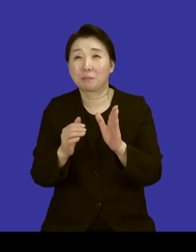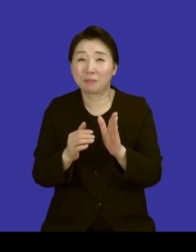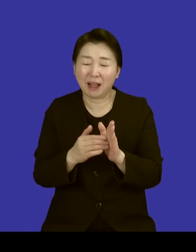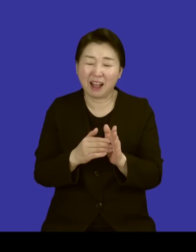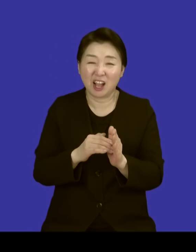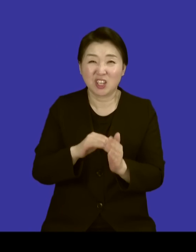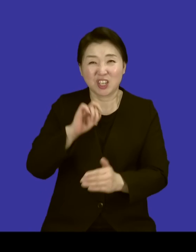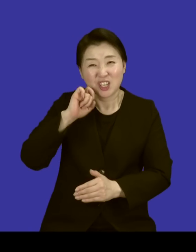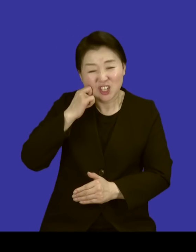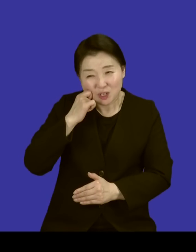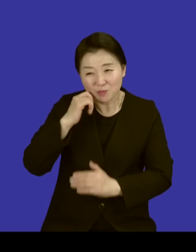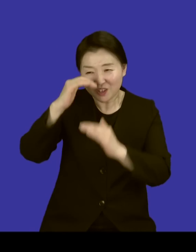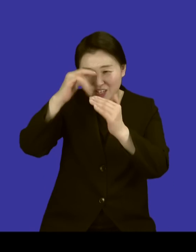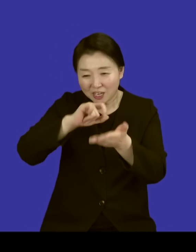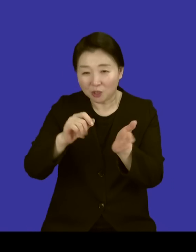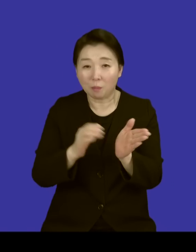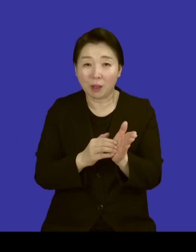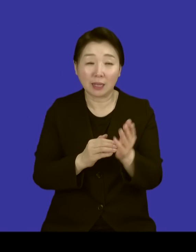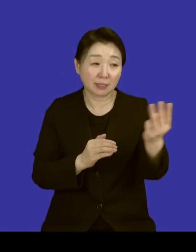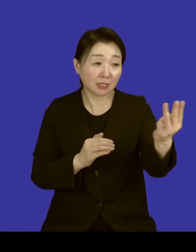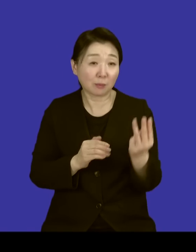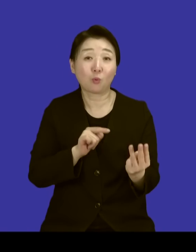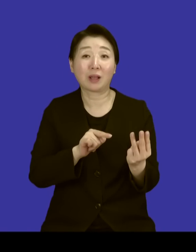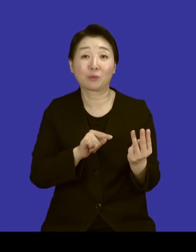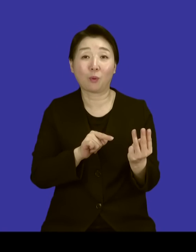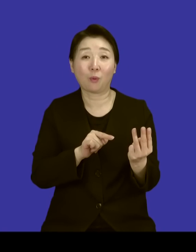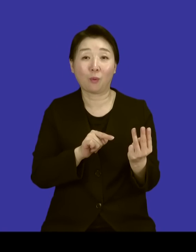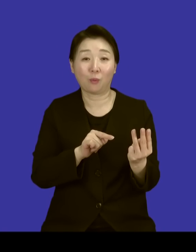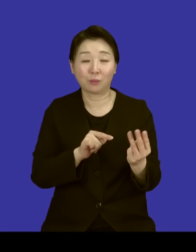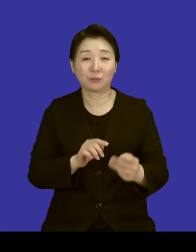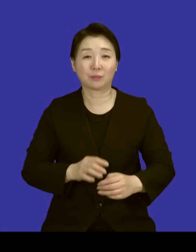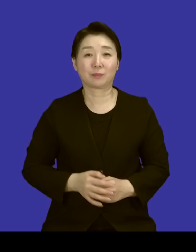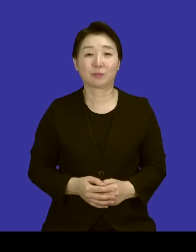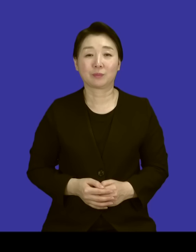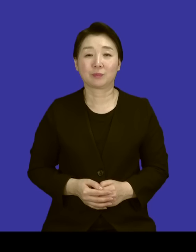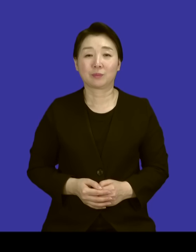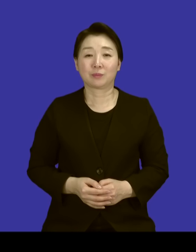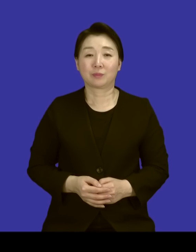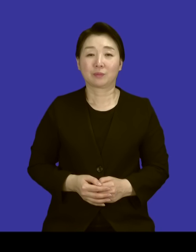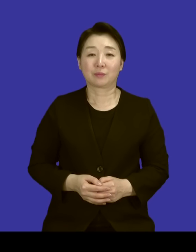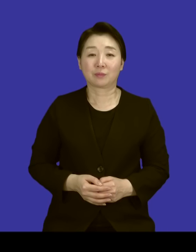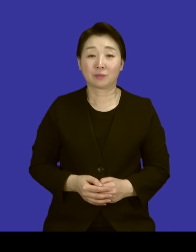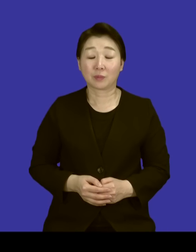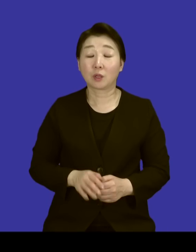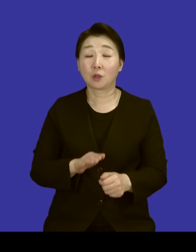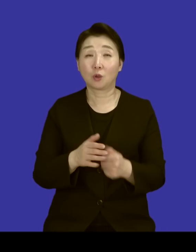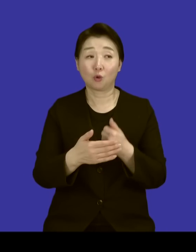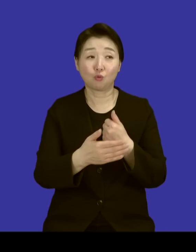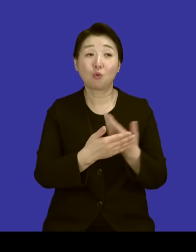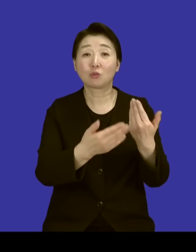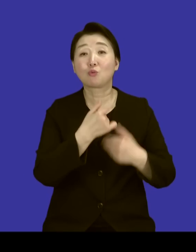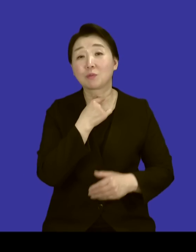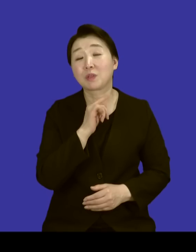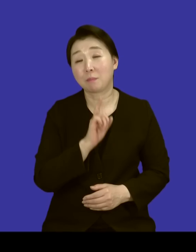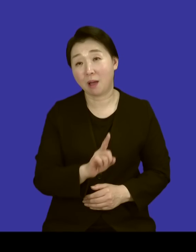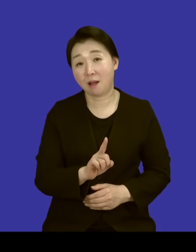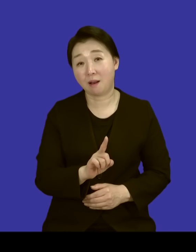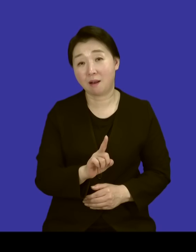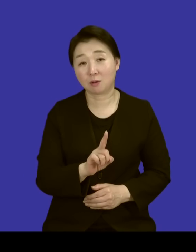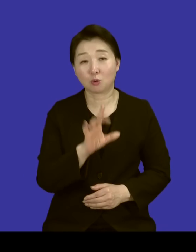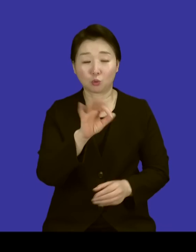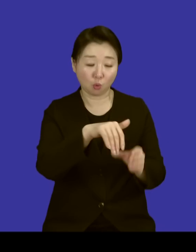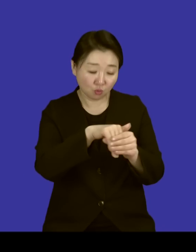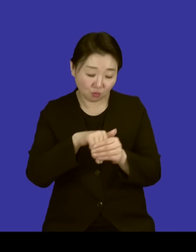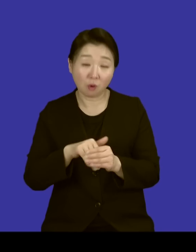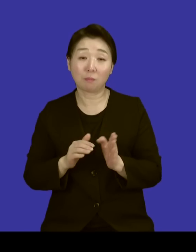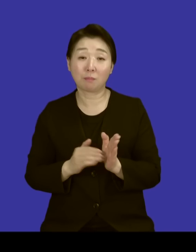그랬더니 세 분이 저를 찾아오셨어요. 기사 보고? 예, 각각의 세 분이 자기가 후원하고 싶다고 기사를 봤다. 예. 그 봉투를 주고